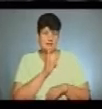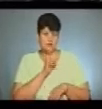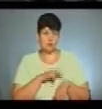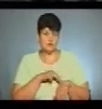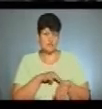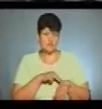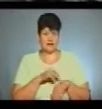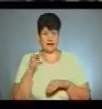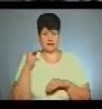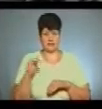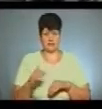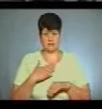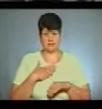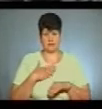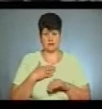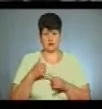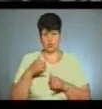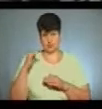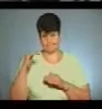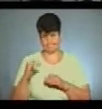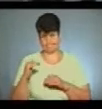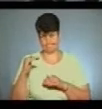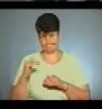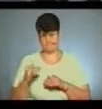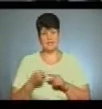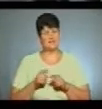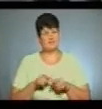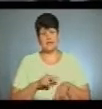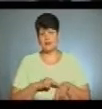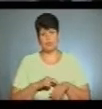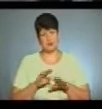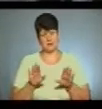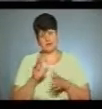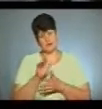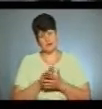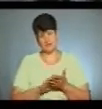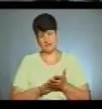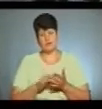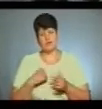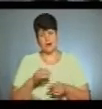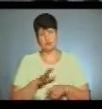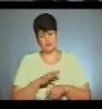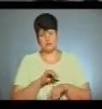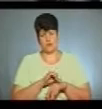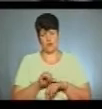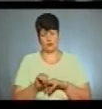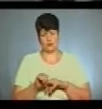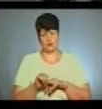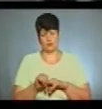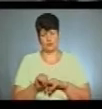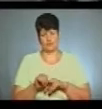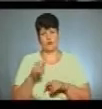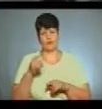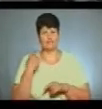яка нижче від мене ростом. Це не поліція, даруйте. Я був за кордоном, і, принаймні в